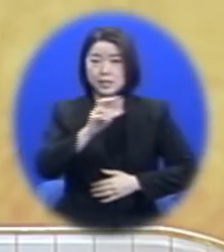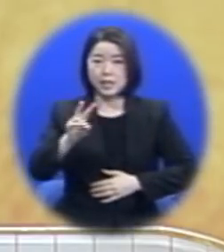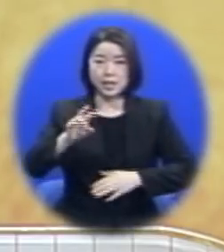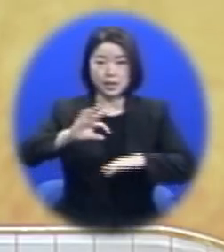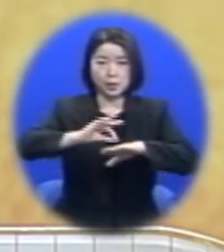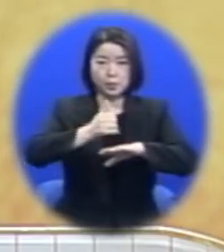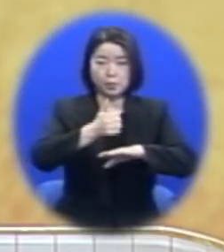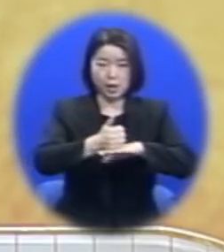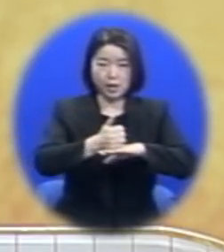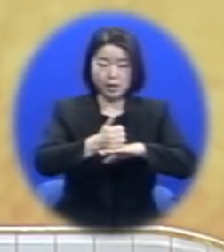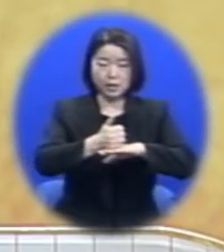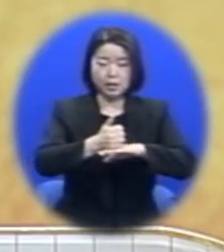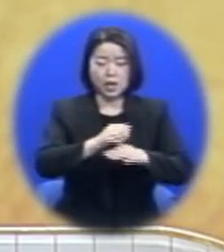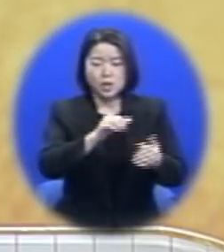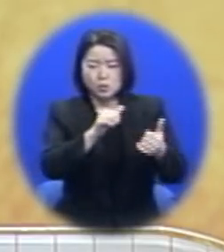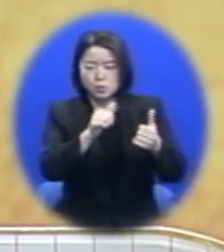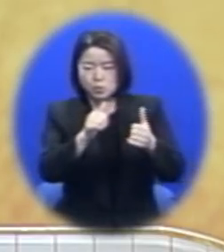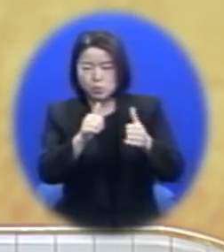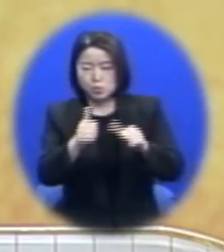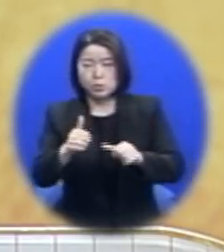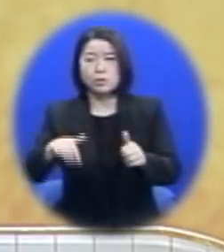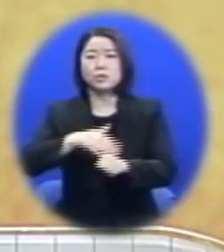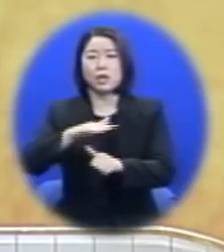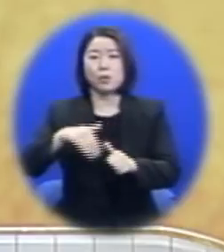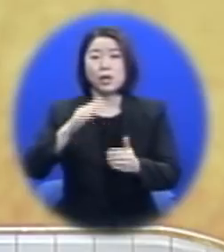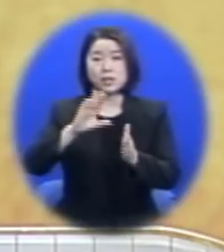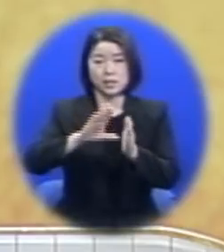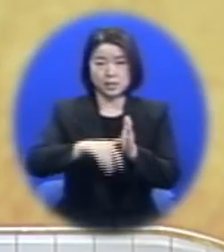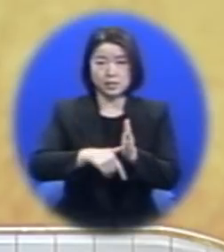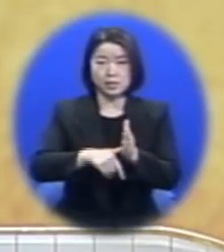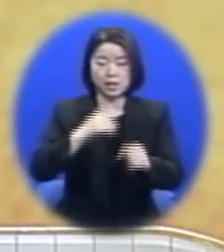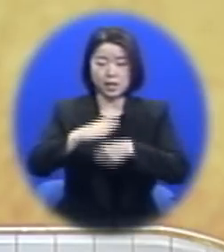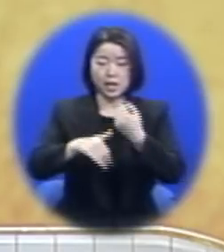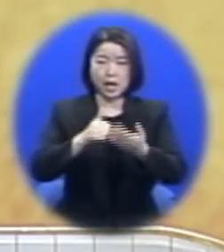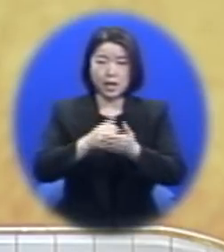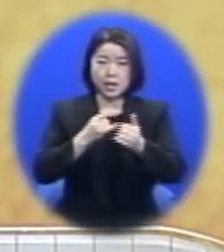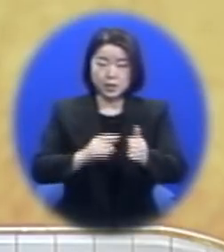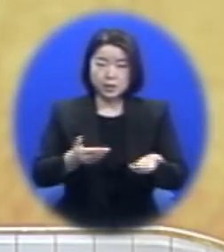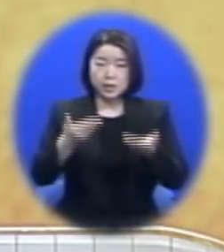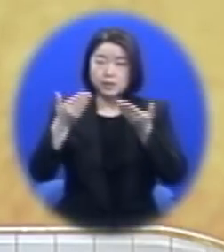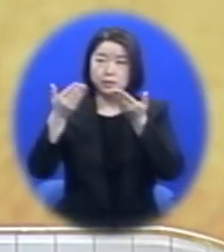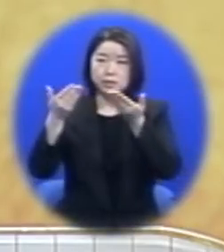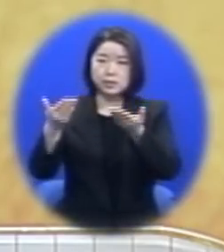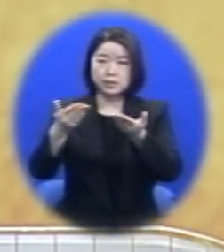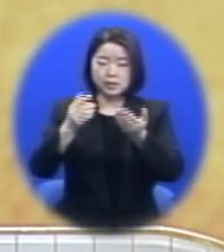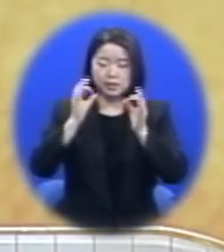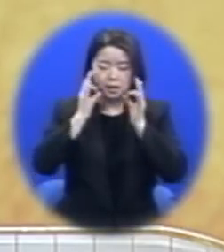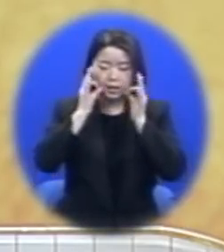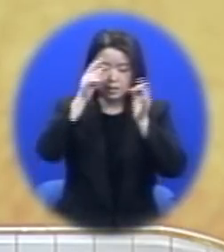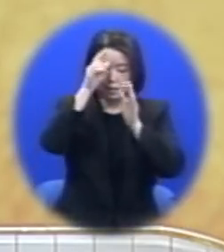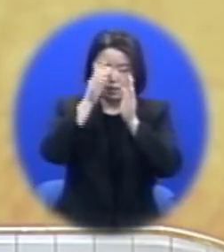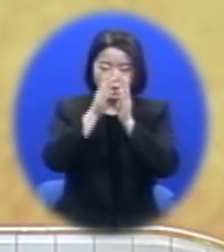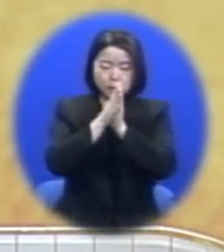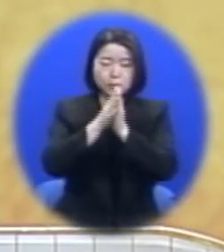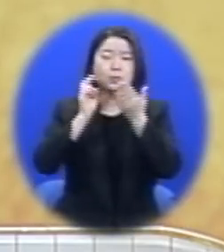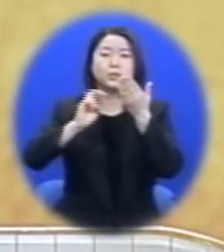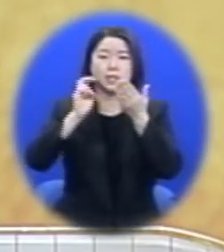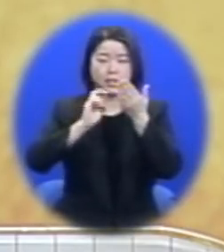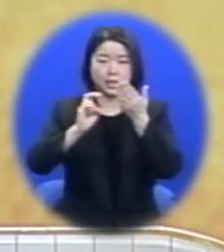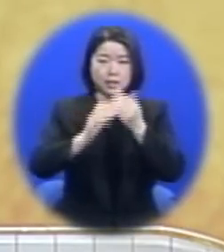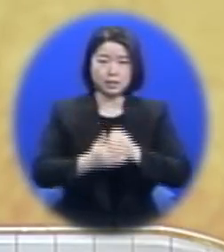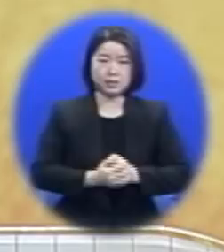왕이 죽을 지경이 되었을 때 하나님께 드렸던 간절한 기도와 찬양이었습니다. 이 히스기야